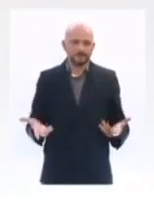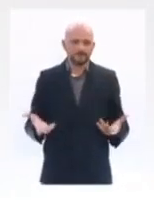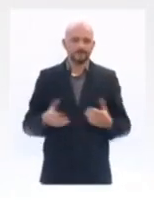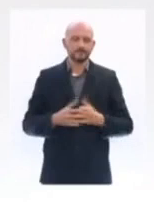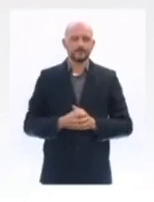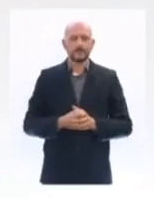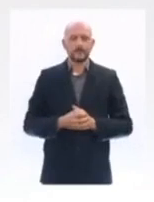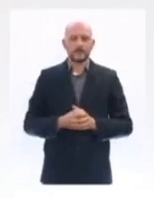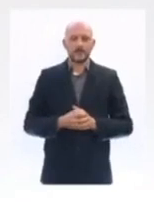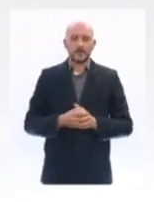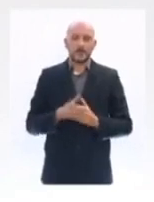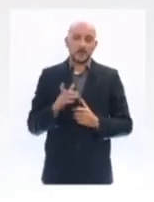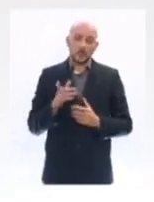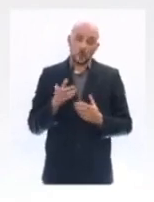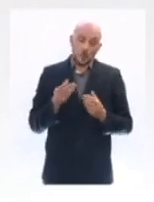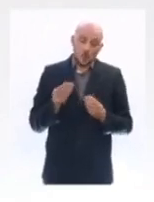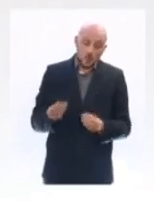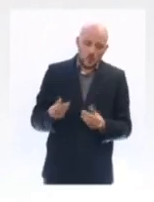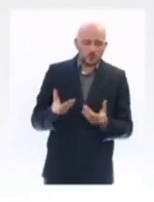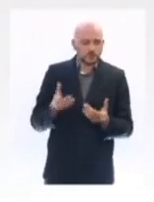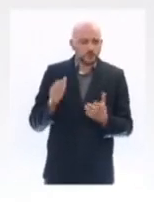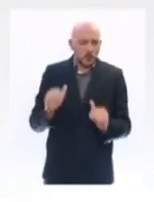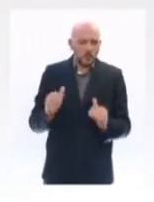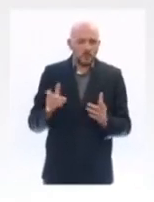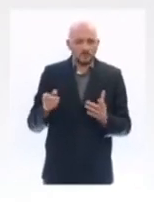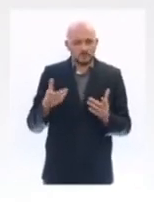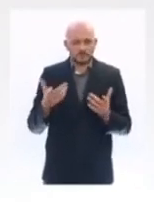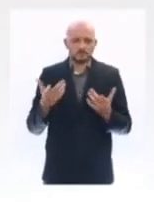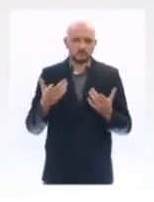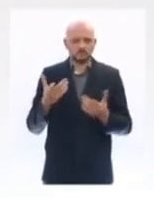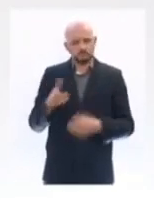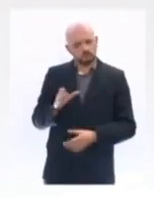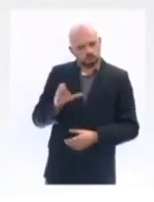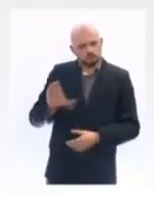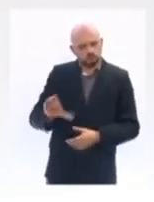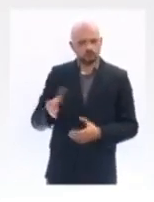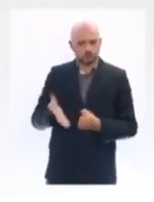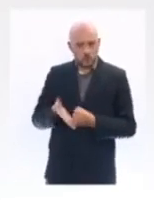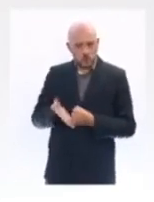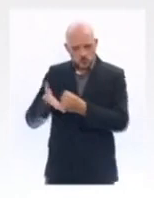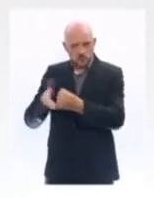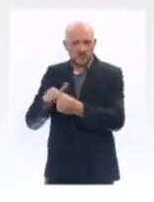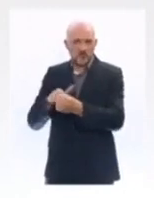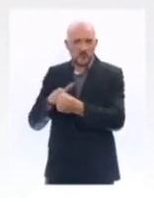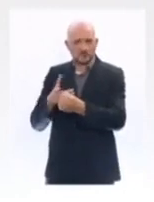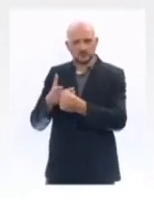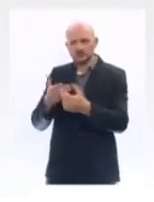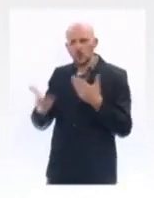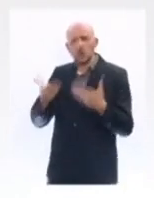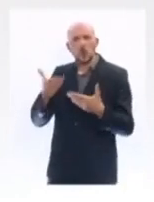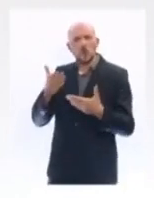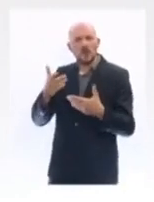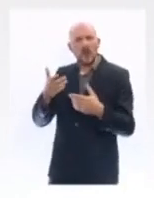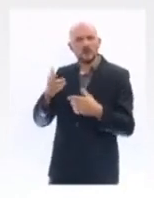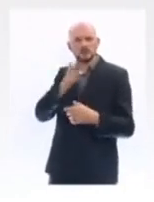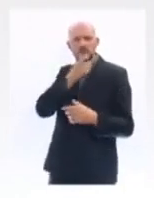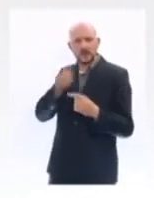climat d'incertitude, et qu'elles ont besoin de notre soutien total, financier et